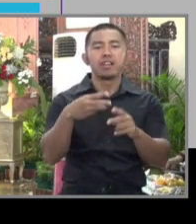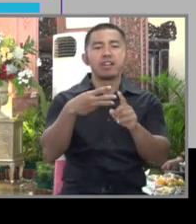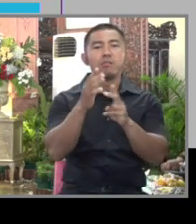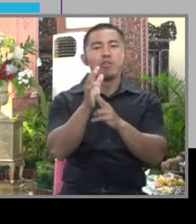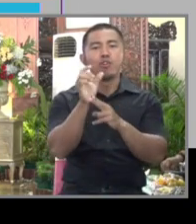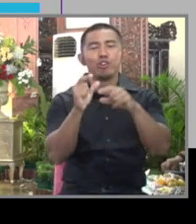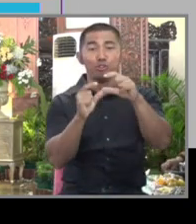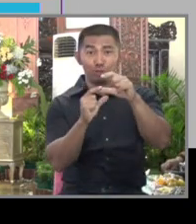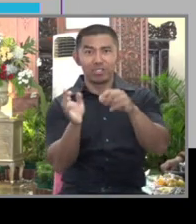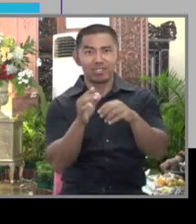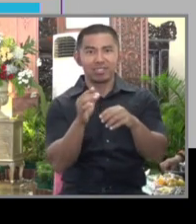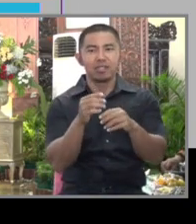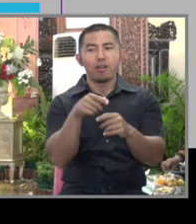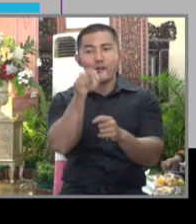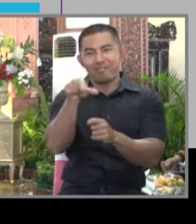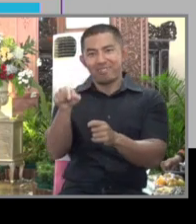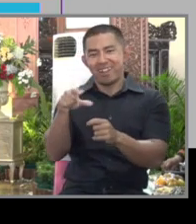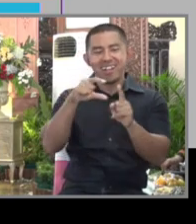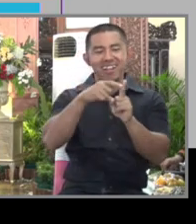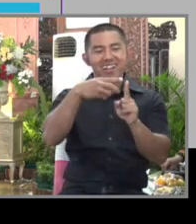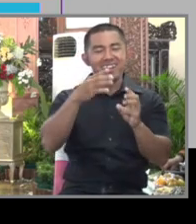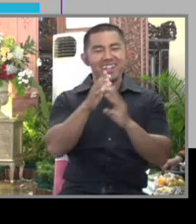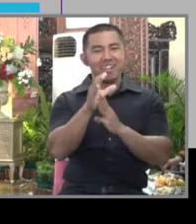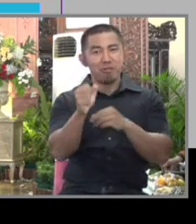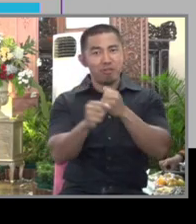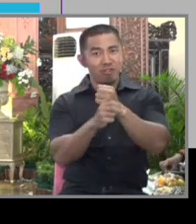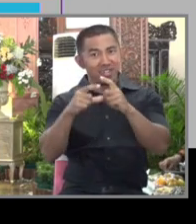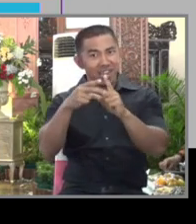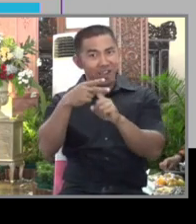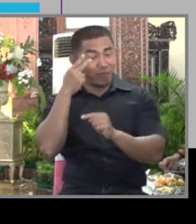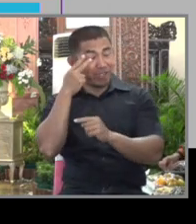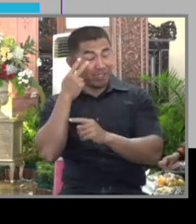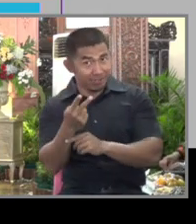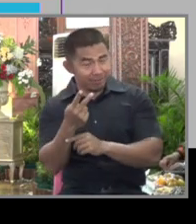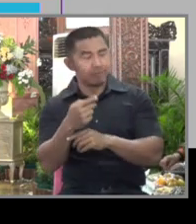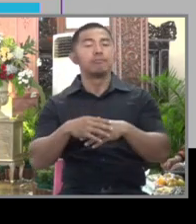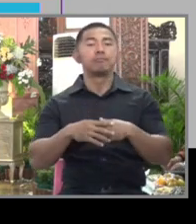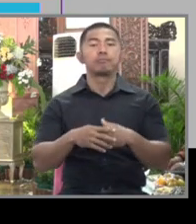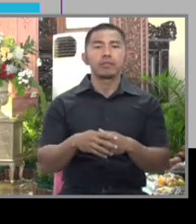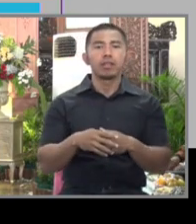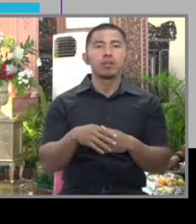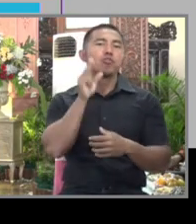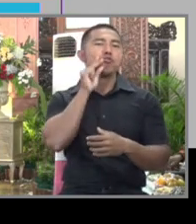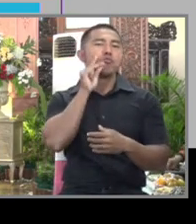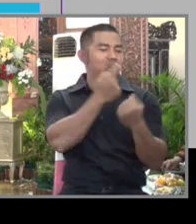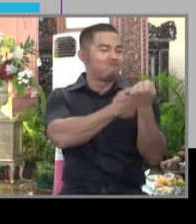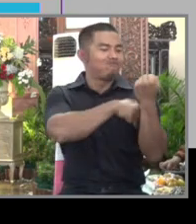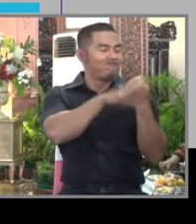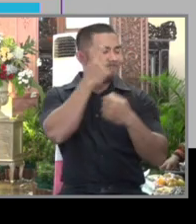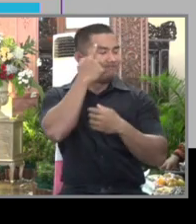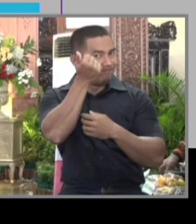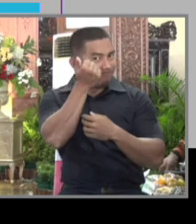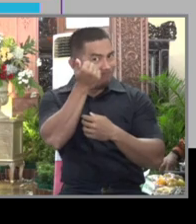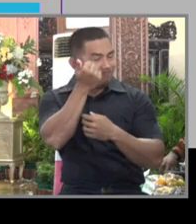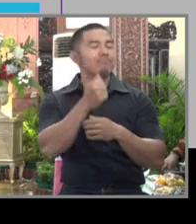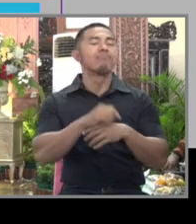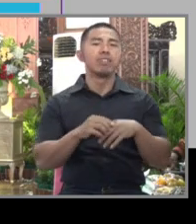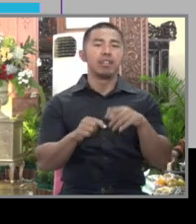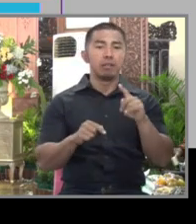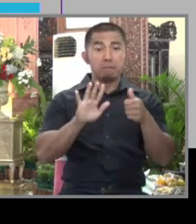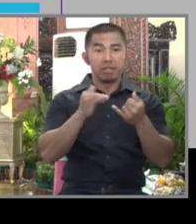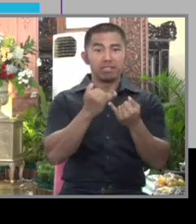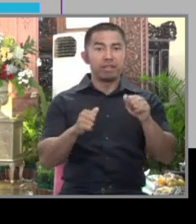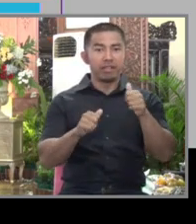demografi. Bonus demografi inilah suatu kondisi di mana jumlah penduduk usia produktif 15 sampai 64 tahun